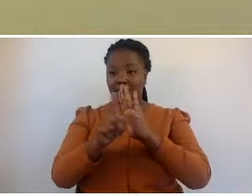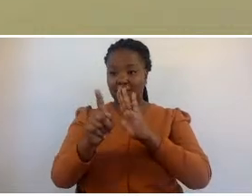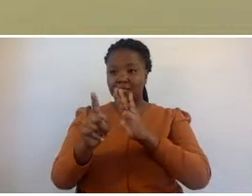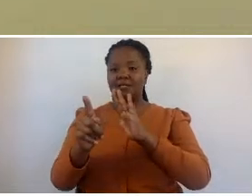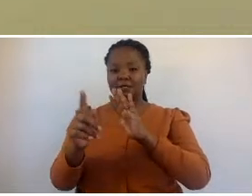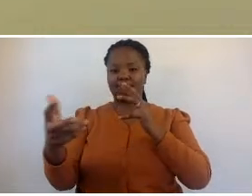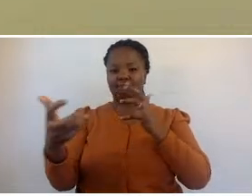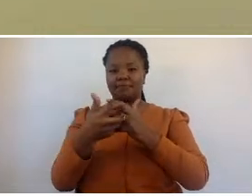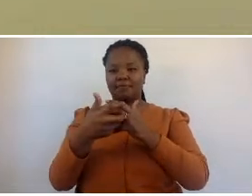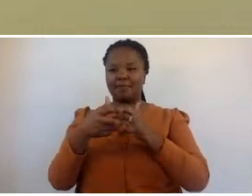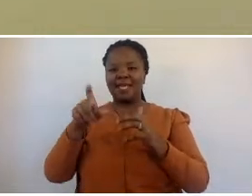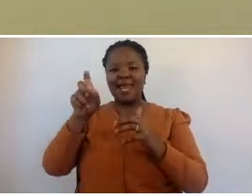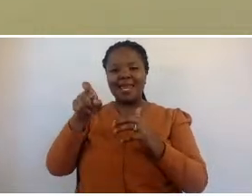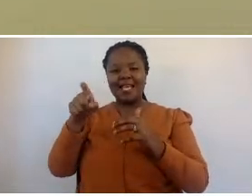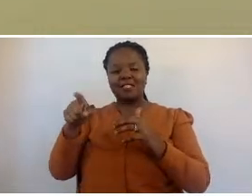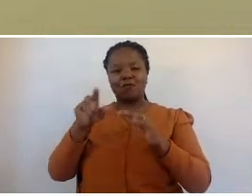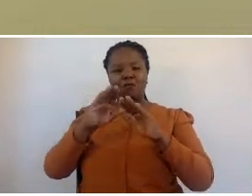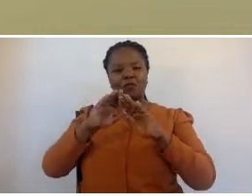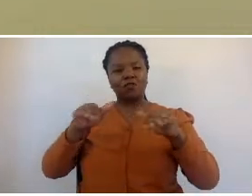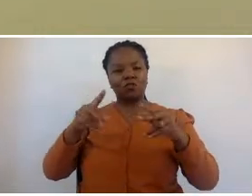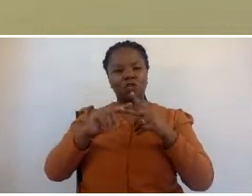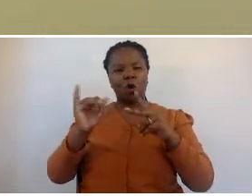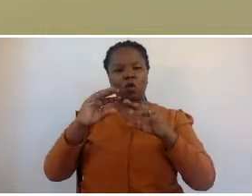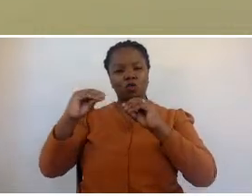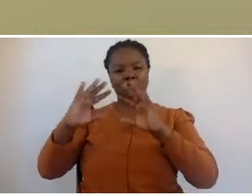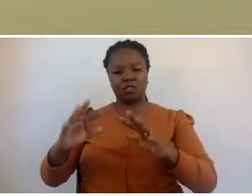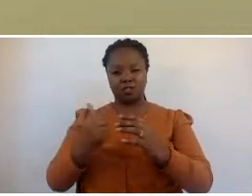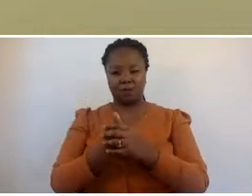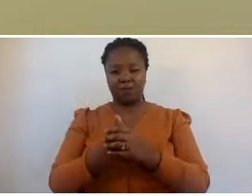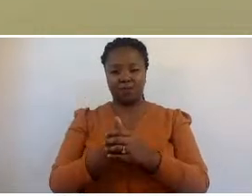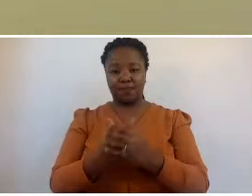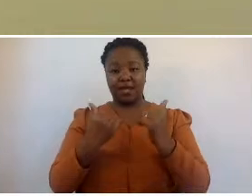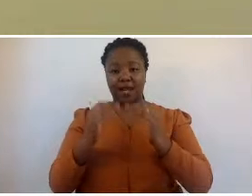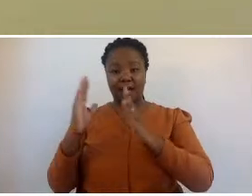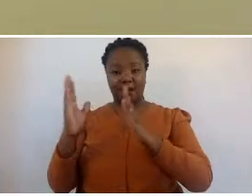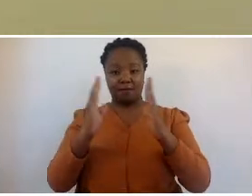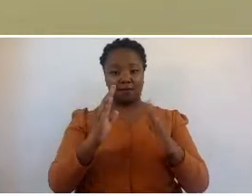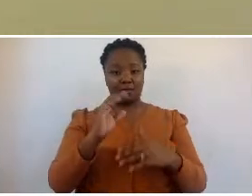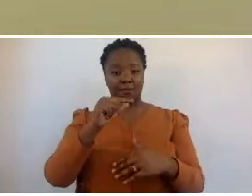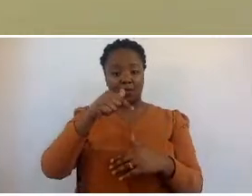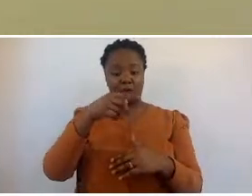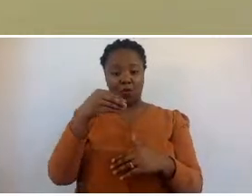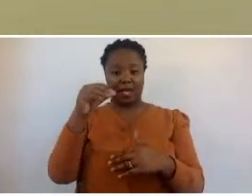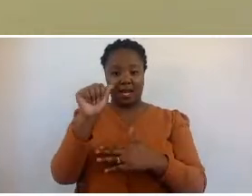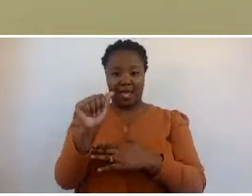étudiants. À présent, j'aimerais lancer la séance de questions-réponses.